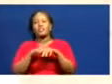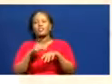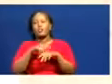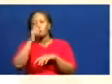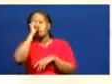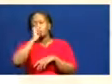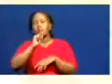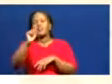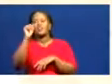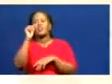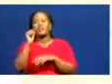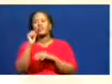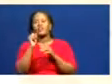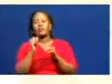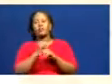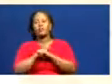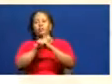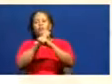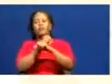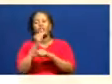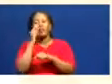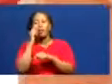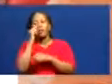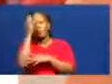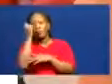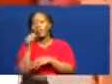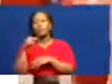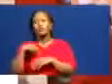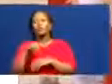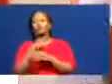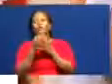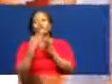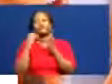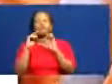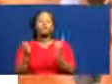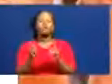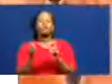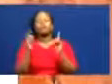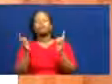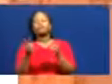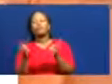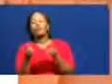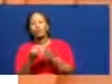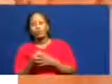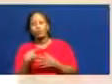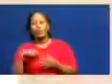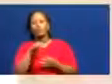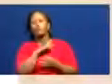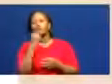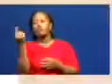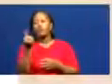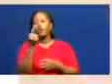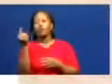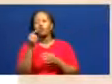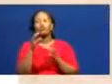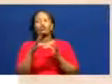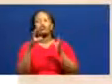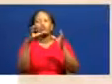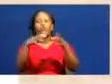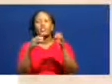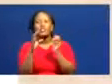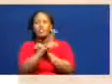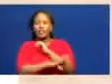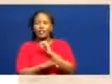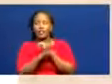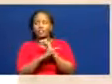rhinos kwetu nyumbani, kwa sababu walikuwa wanyama wetu hapa awali. Angalia, sisi ni jamii pekee Kenya mzima ama ukilinganisha